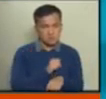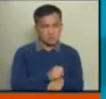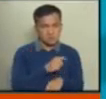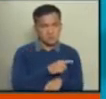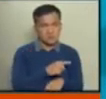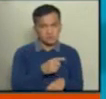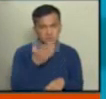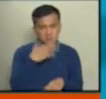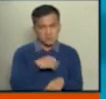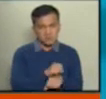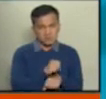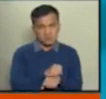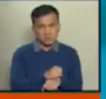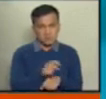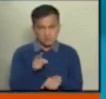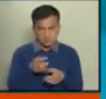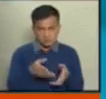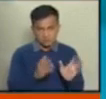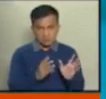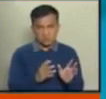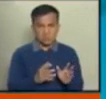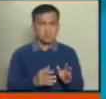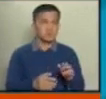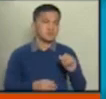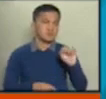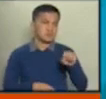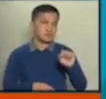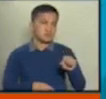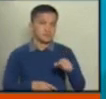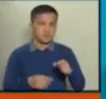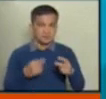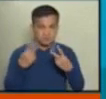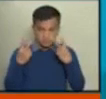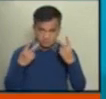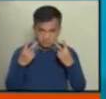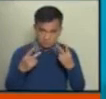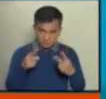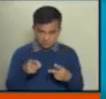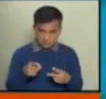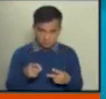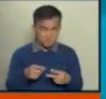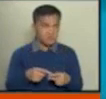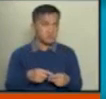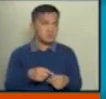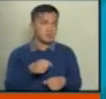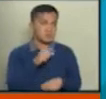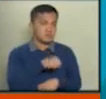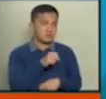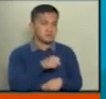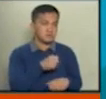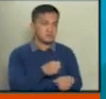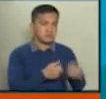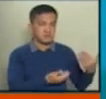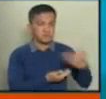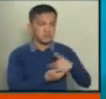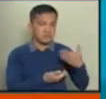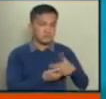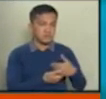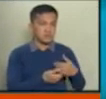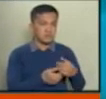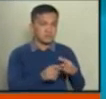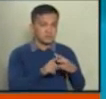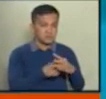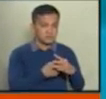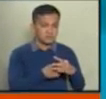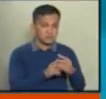hanap buhay niya. Kaya pumayag kayo? Opo. Pero dinadalaw-dalaw niyo naman? Opo, saka napunta rin po yan sa akin. Simula po na maging boyfriend niya lang